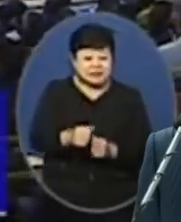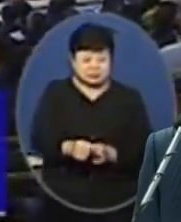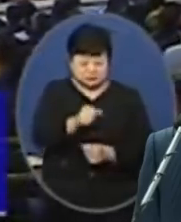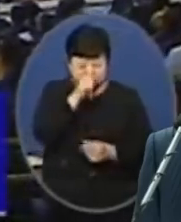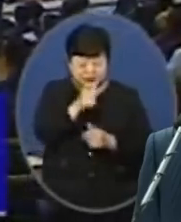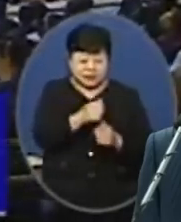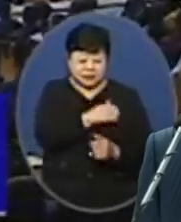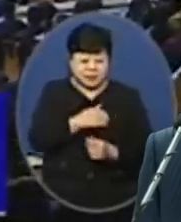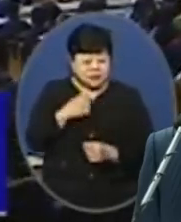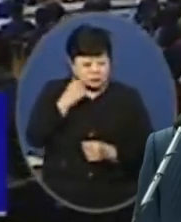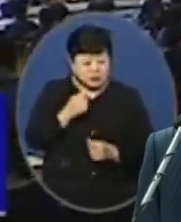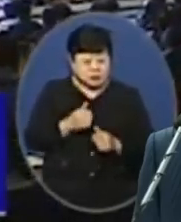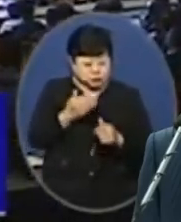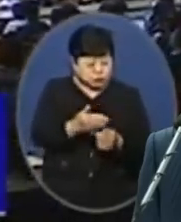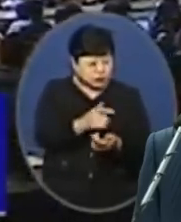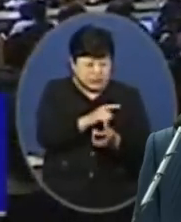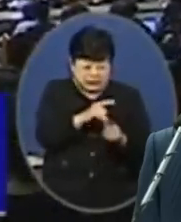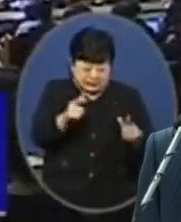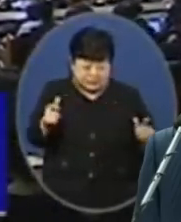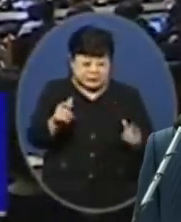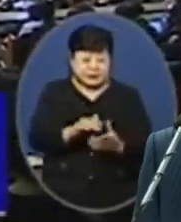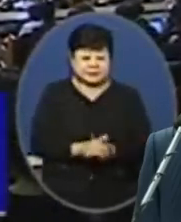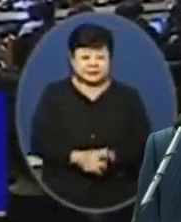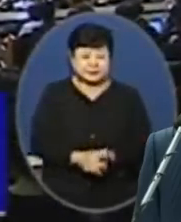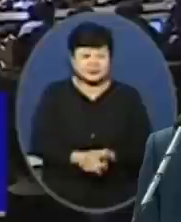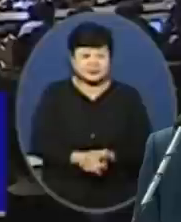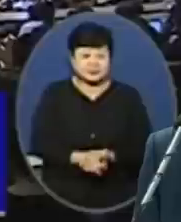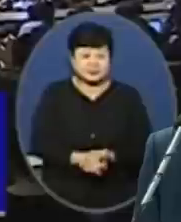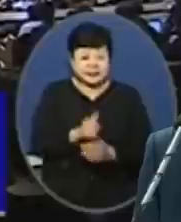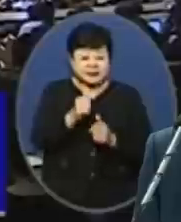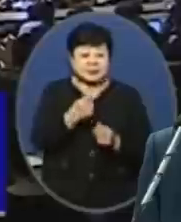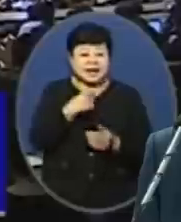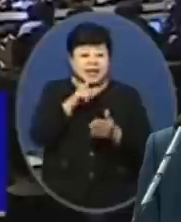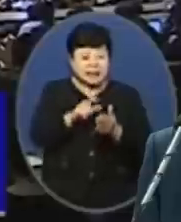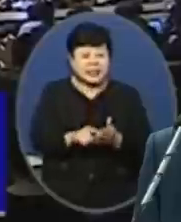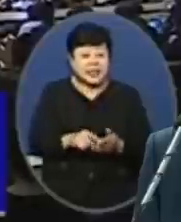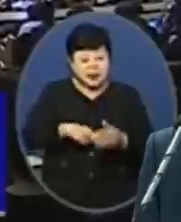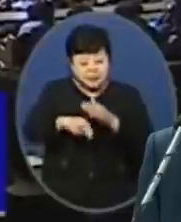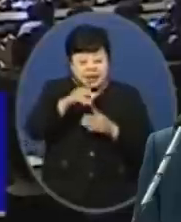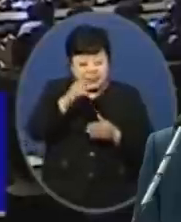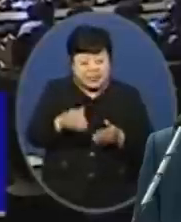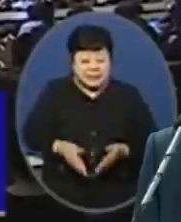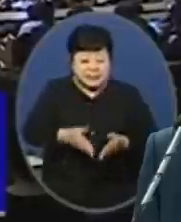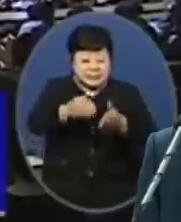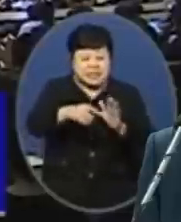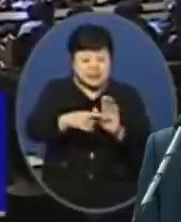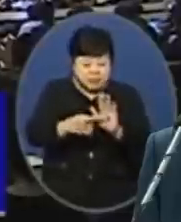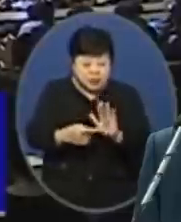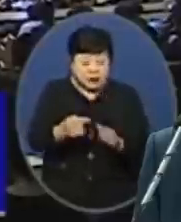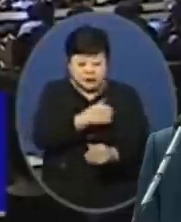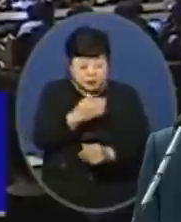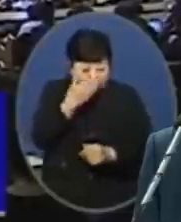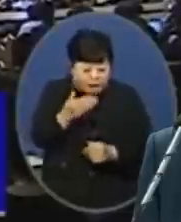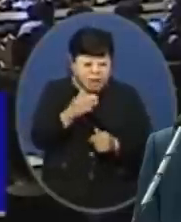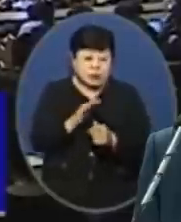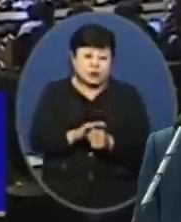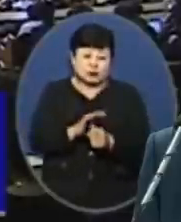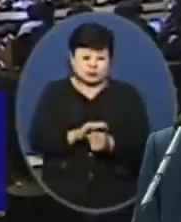너희가 감당치 못할 시험당함을 허락지 아니하시고 시험당할 점에 또한 피할 길을 내서 너희를 능히 감당케